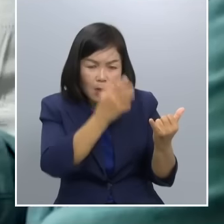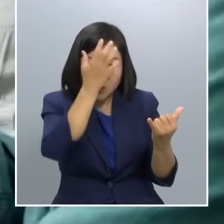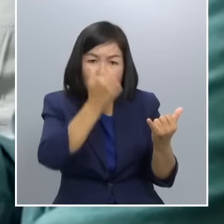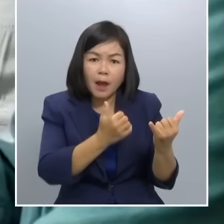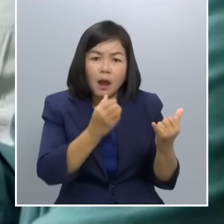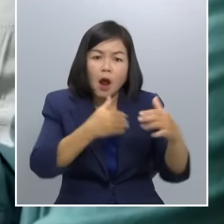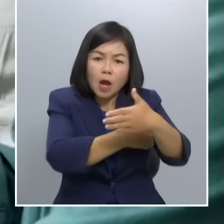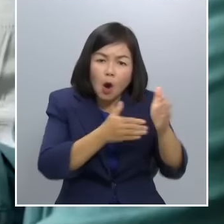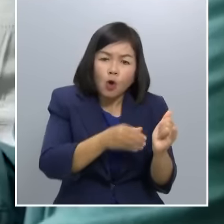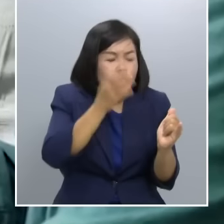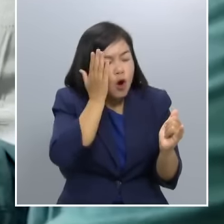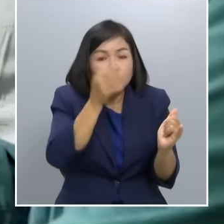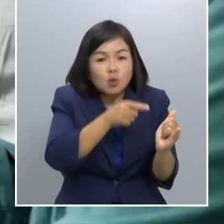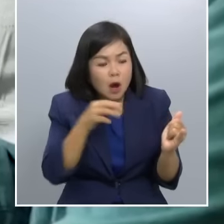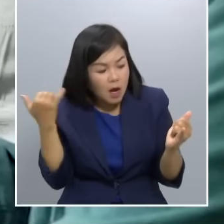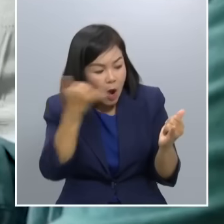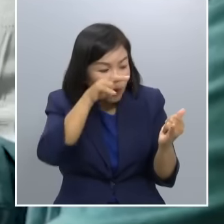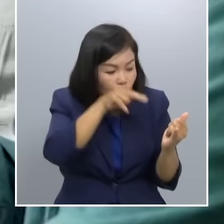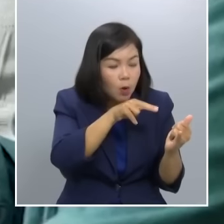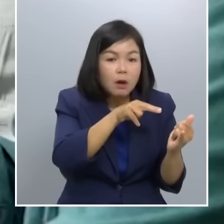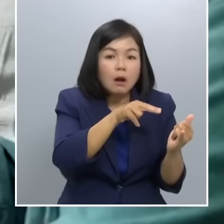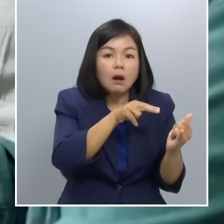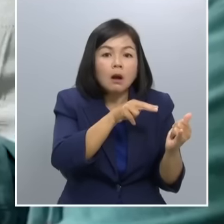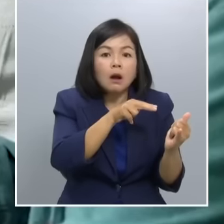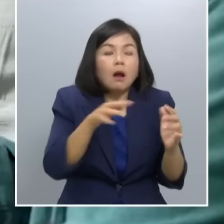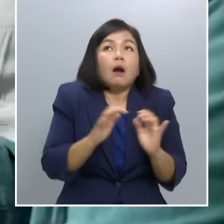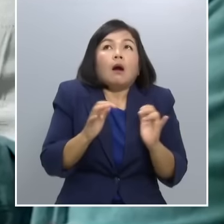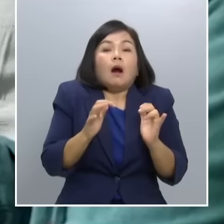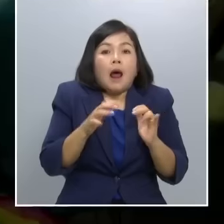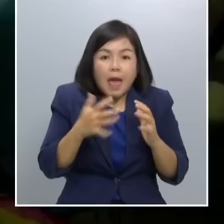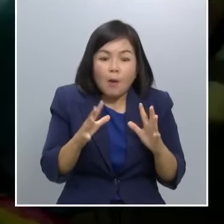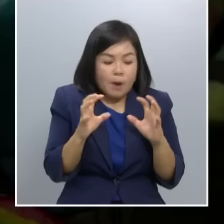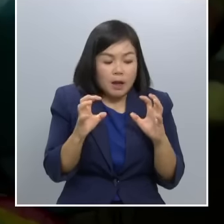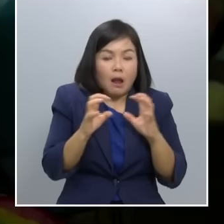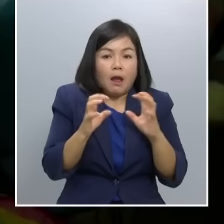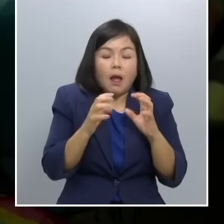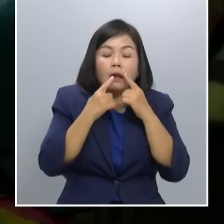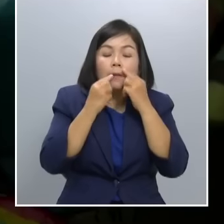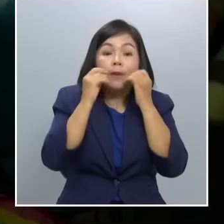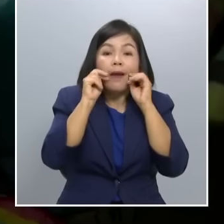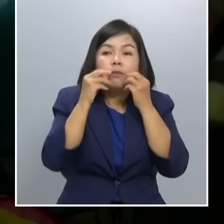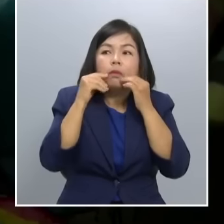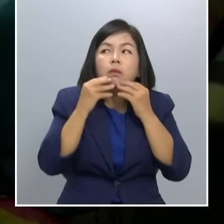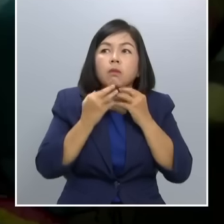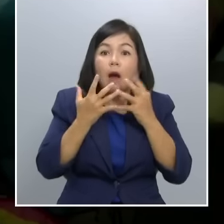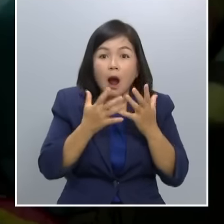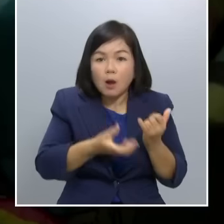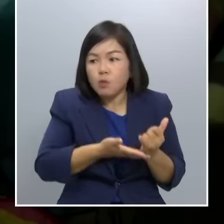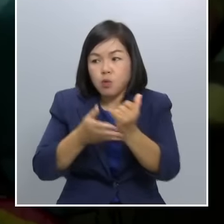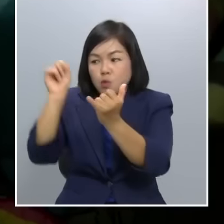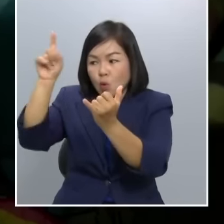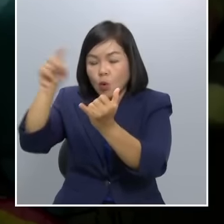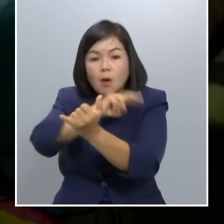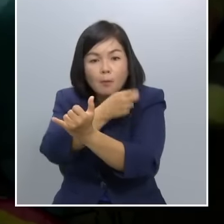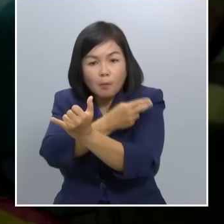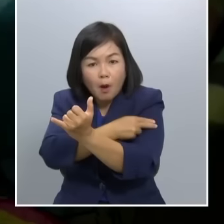จากห้องแล้วก็เลยเข้าไปดูพบว่าผู้ตายมีอาการชักเกร็งมือหงิกงอน้ำลายฟูมปากรีบนำตัวส่งโรงพยาบาล